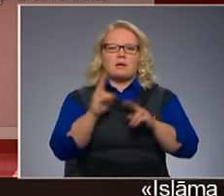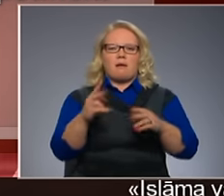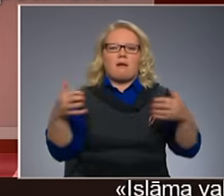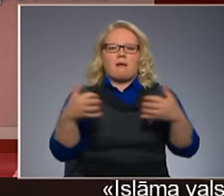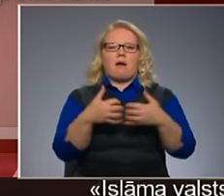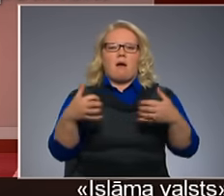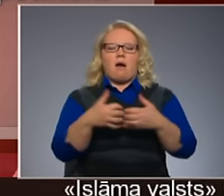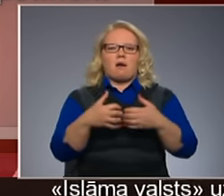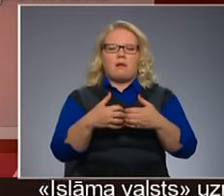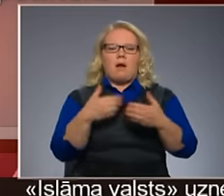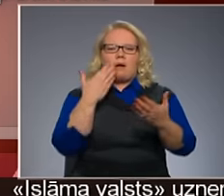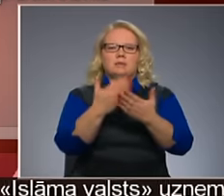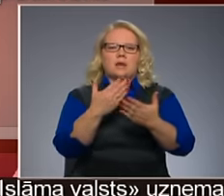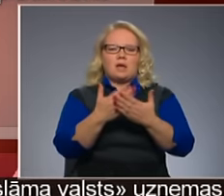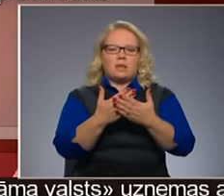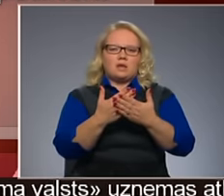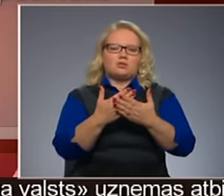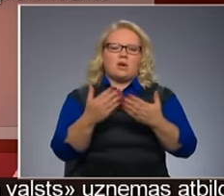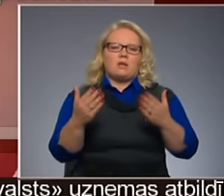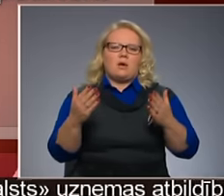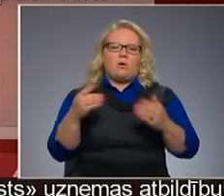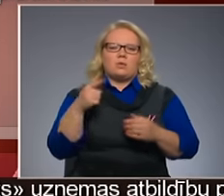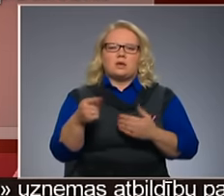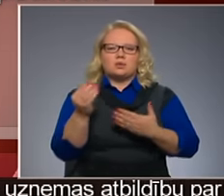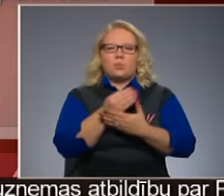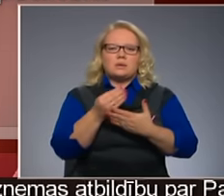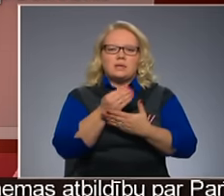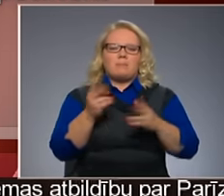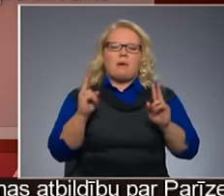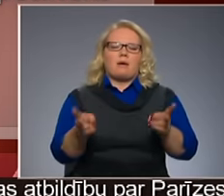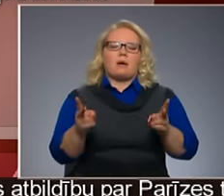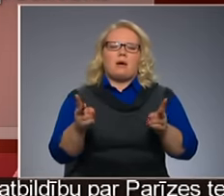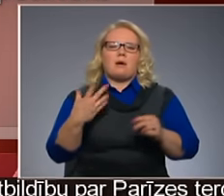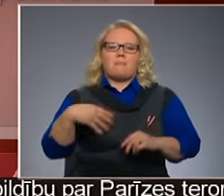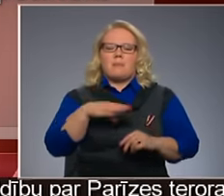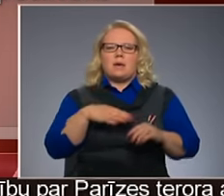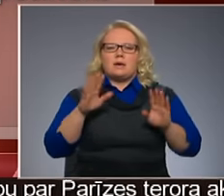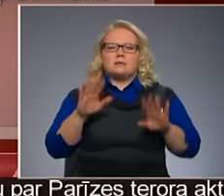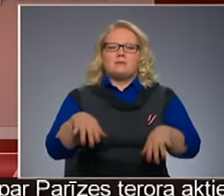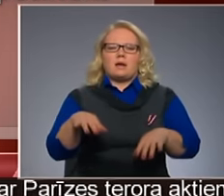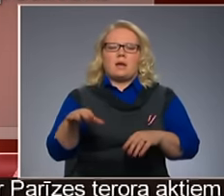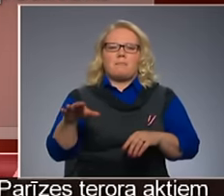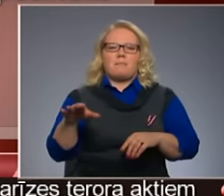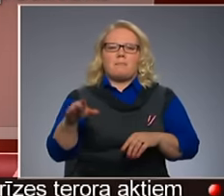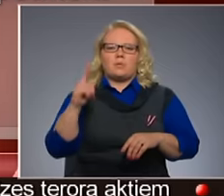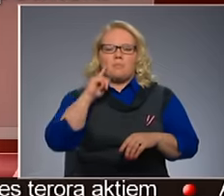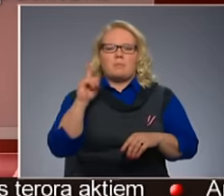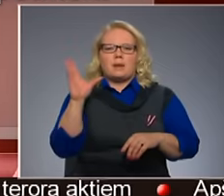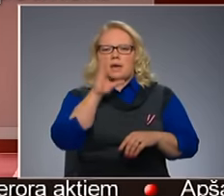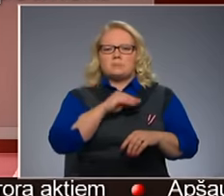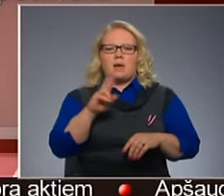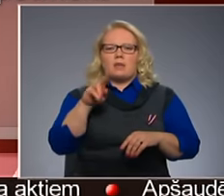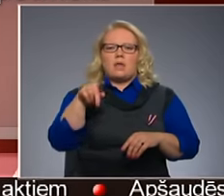kara izrādīšanu, un tas nozīmē, ka mēs varam runāt, ka iespējamību arī